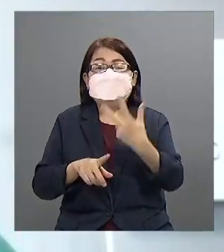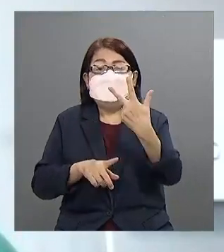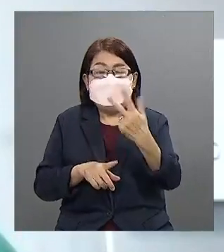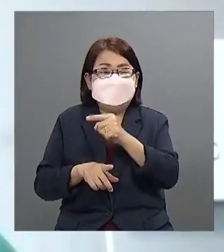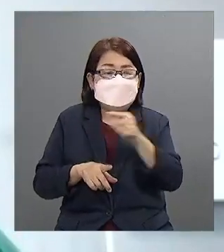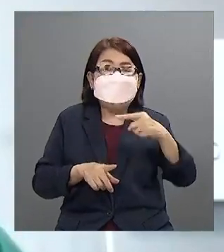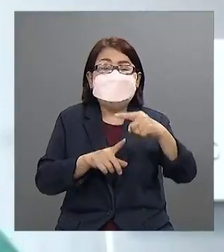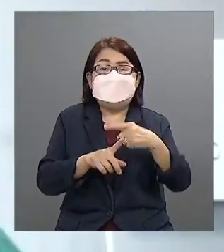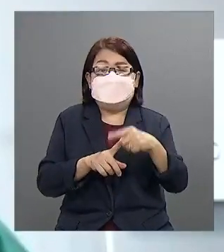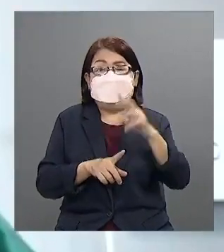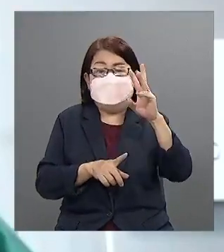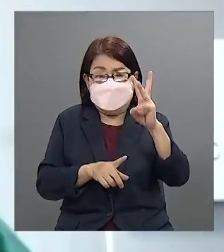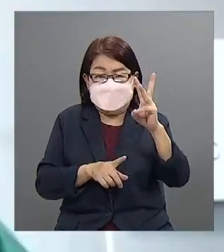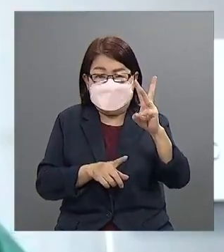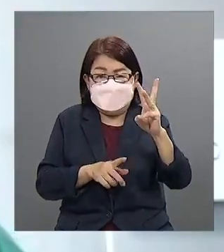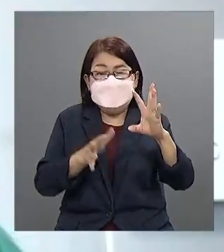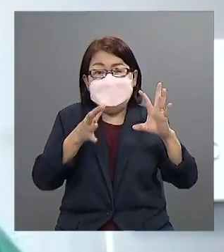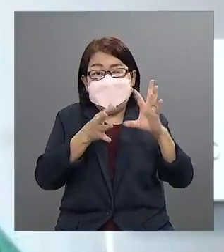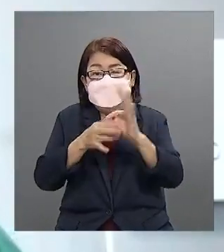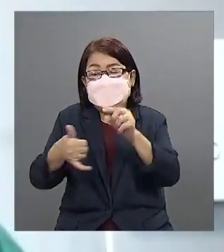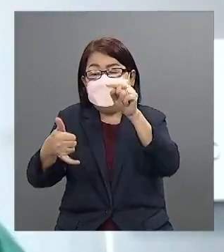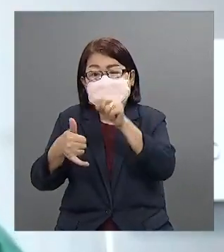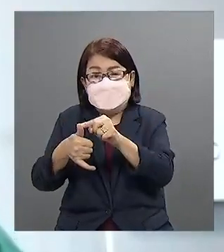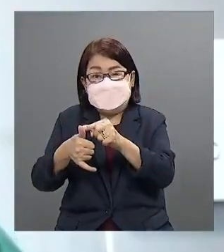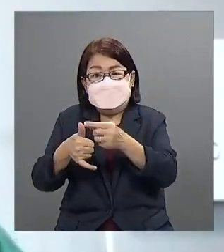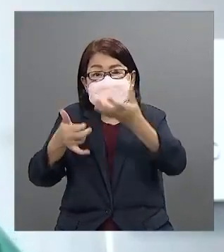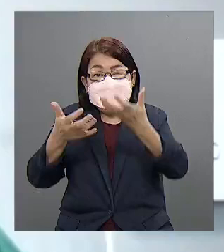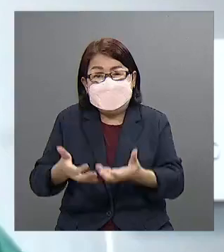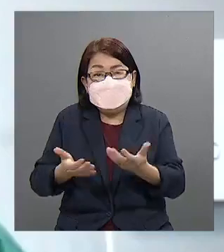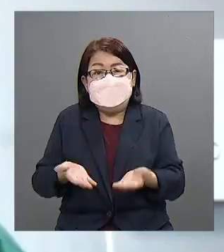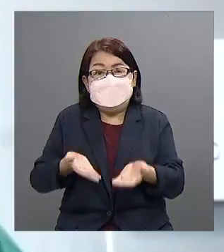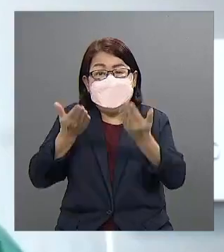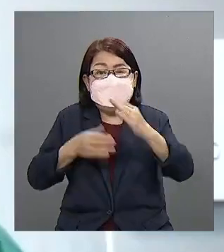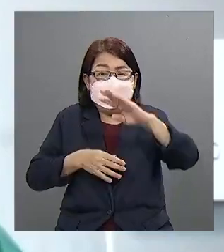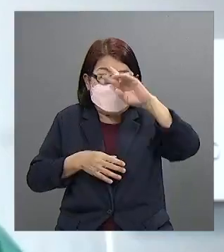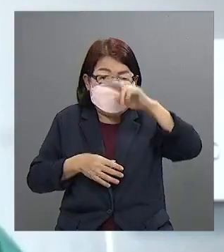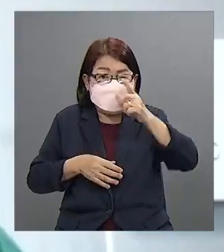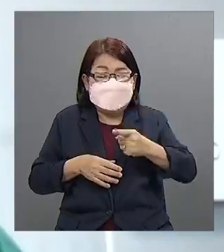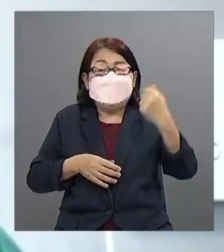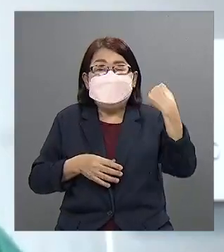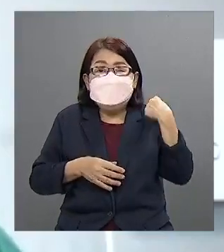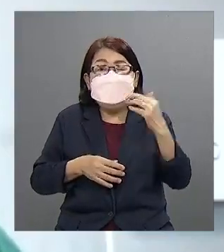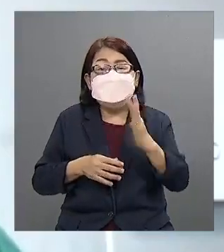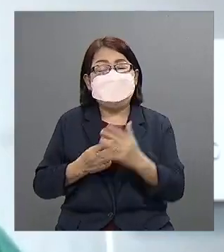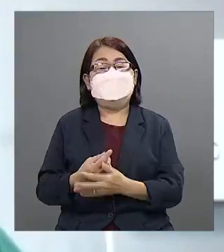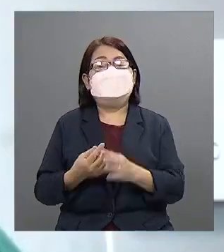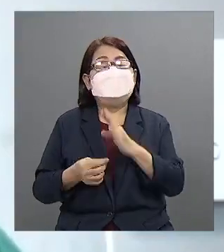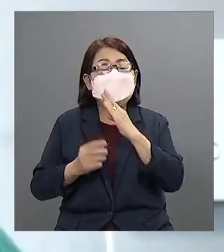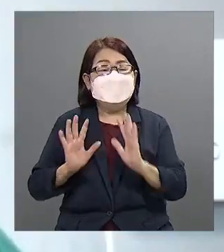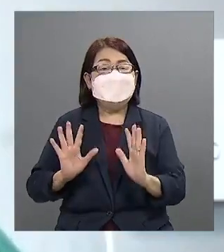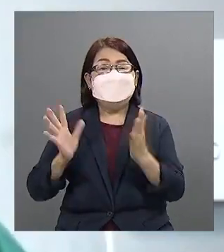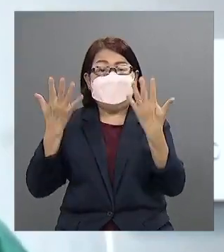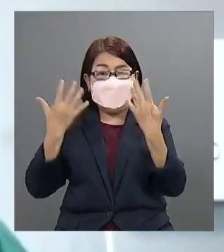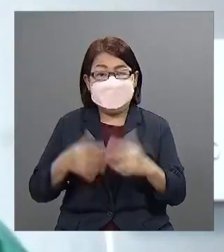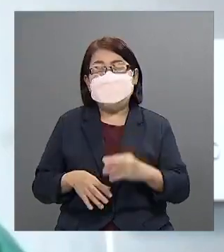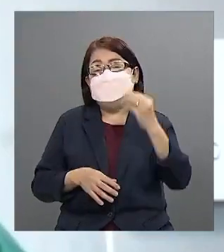แรงที่เกิดขึ้นฉะนั้นหลังจากที่เราหายจากโควิดแล้วเนี่ยจริงๆเราก็ต้องทำการฟื้นฟูไปต